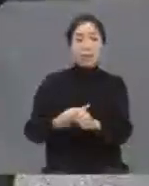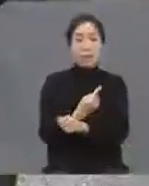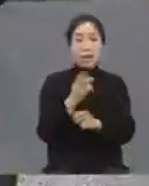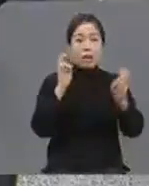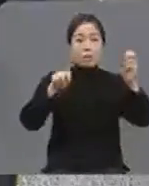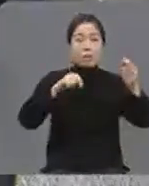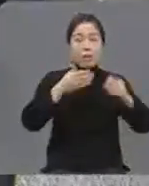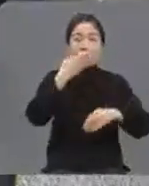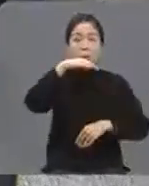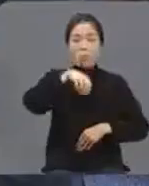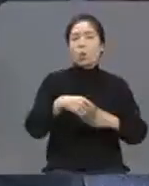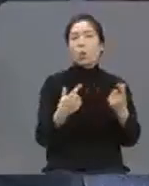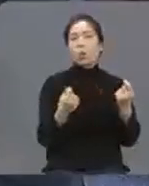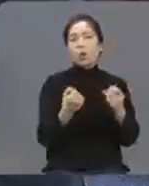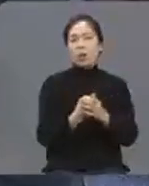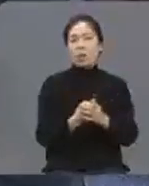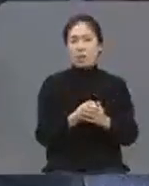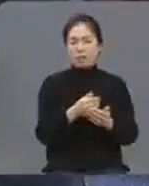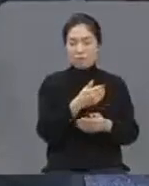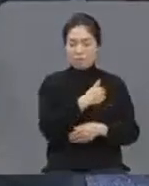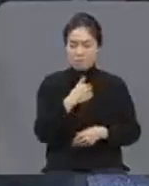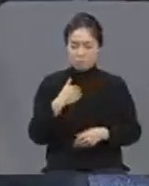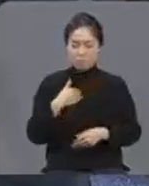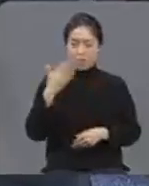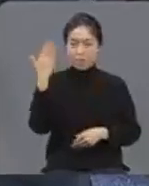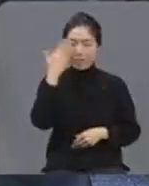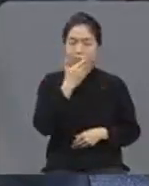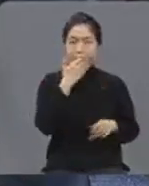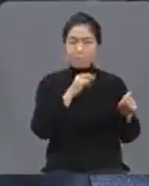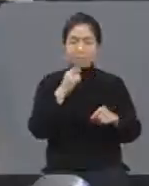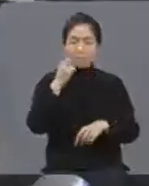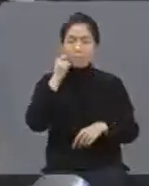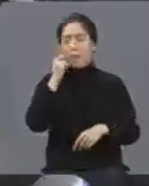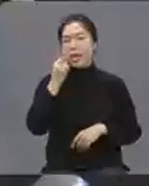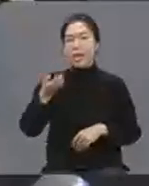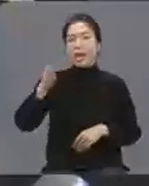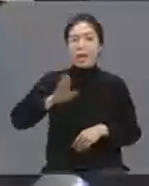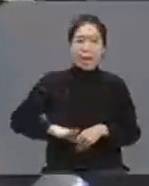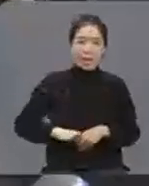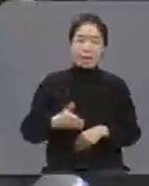식당도 마찬가지 짐하고 정갈한 음식으로 인기가